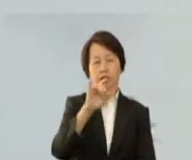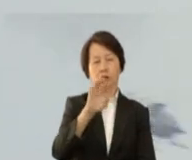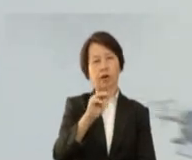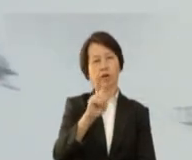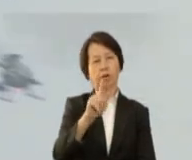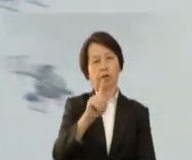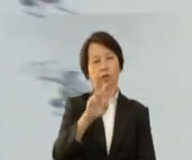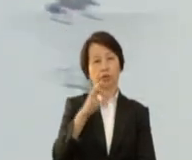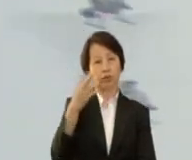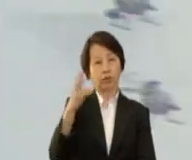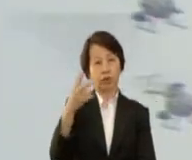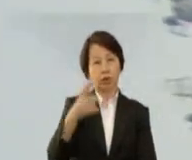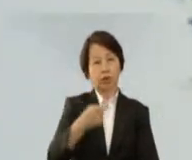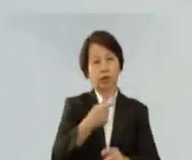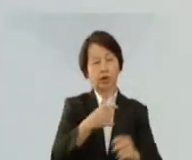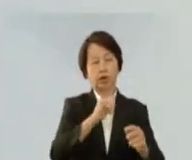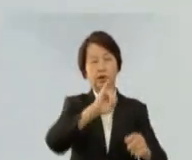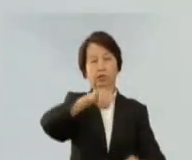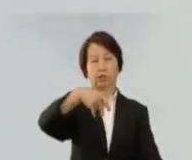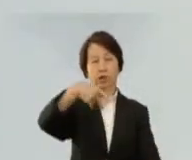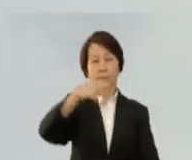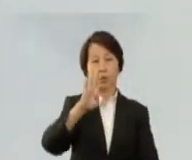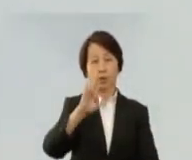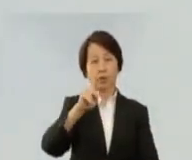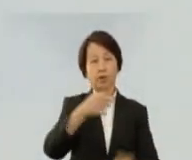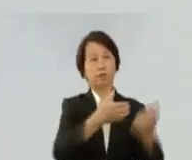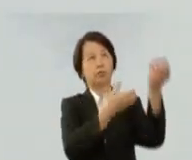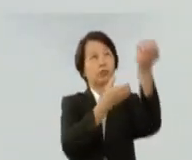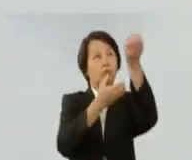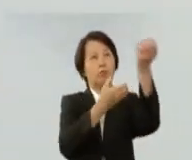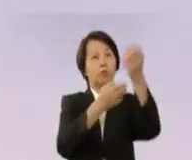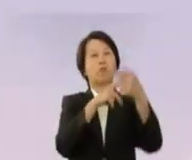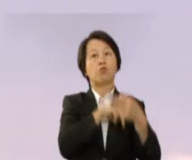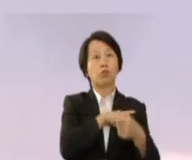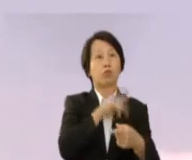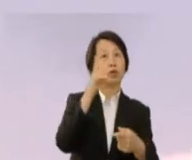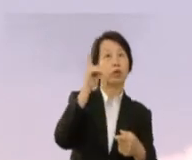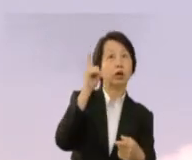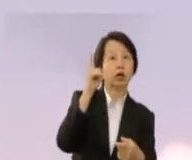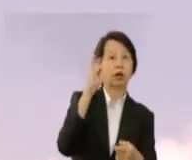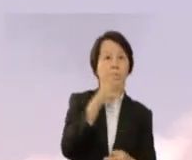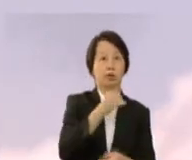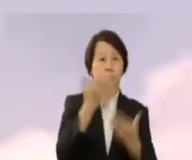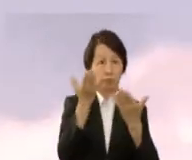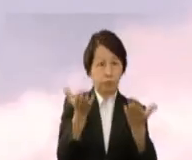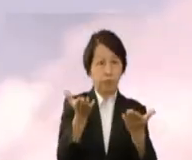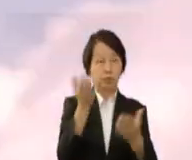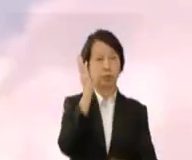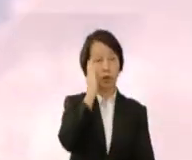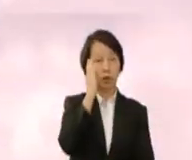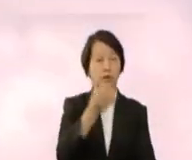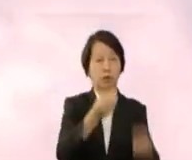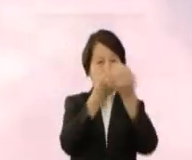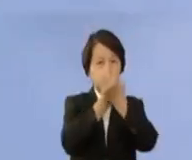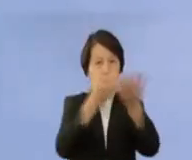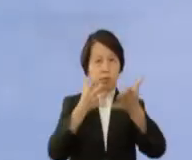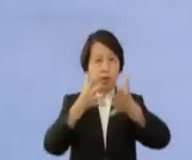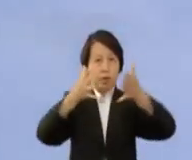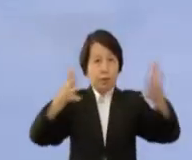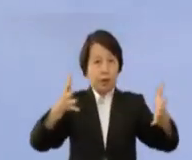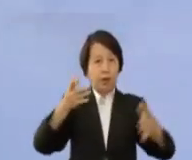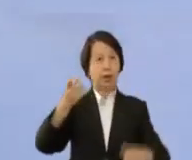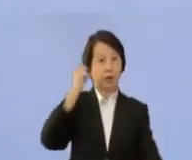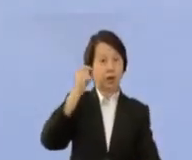MI17 dari Jabatan Bomba dan Penyelamat Malaysia. Untuk maklumat hadirin sekalian, formasi Mega sebentar